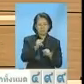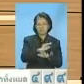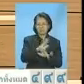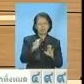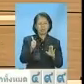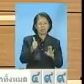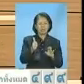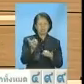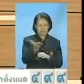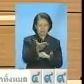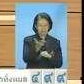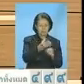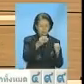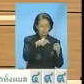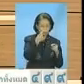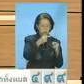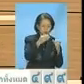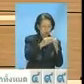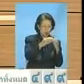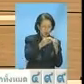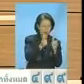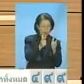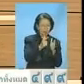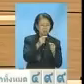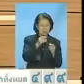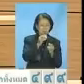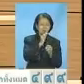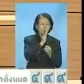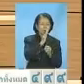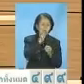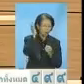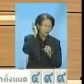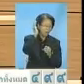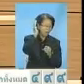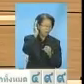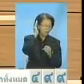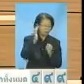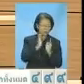ชิญไปพูดในกลุ่มเล็กๆนะครับจะบอกให้ฟังขอบคุณท่านประธานครับ